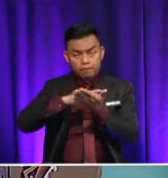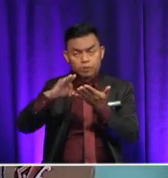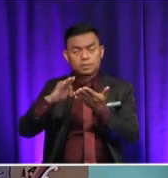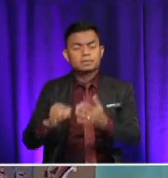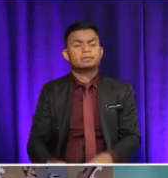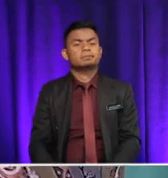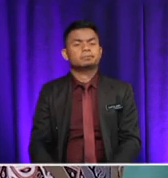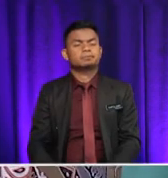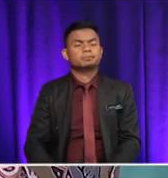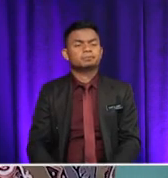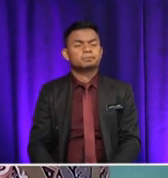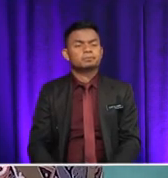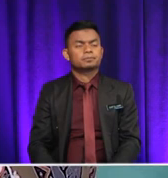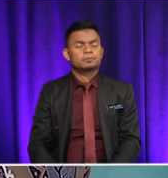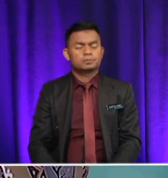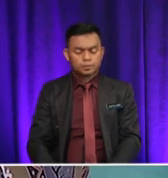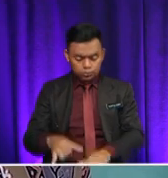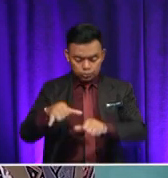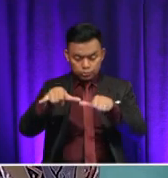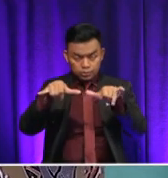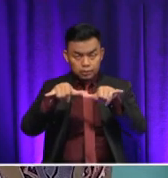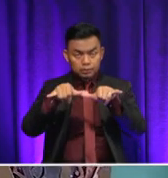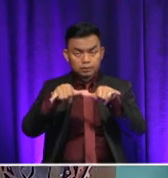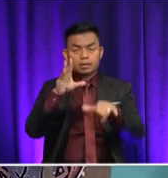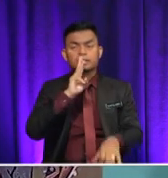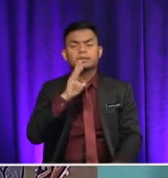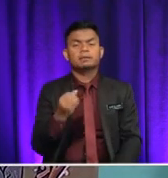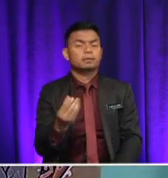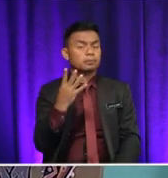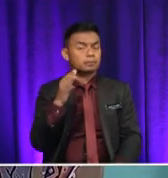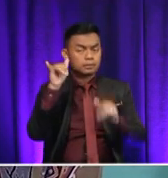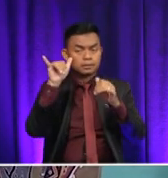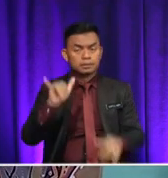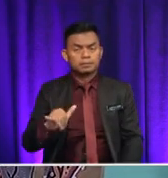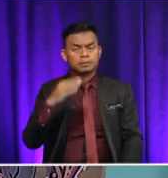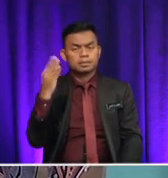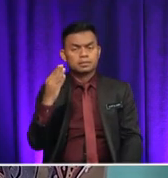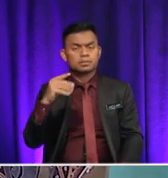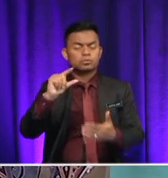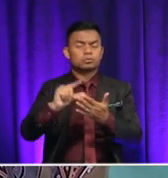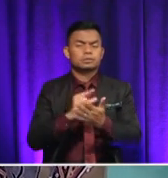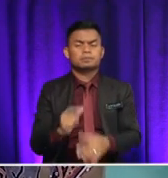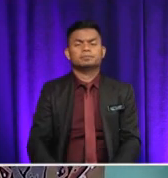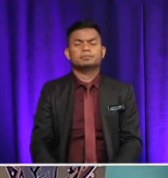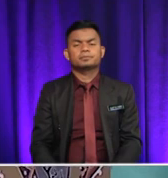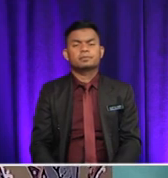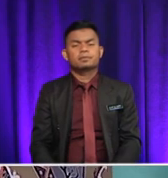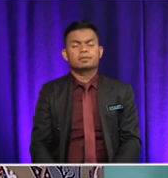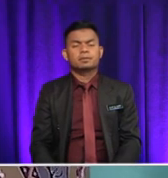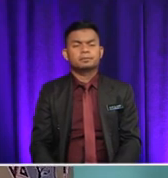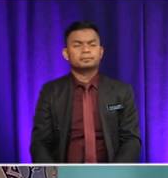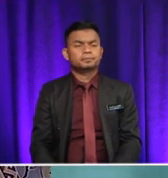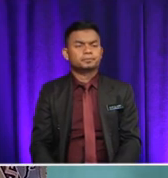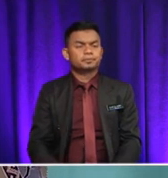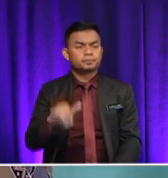menyukai bacaan air yang digunakan oleh penghuni Oke dan beberapa oke yang ini